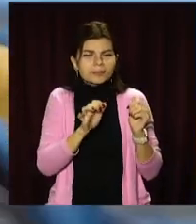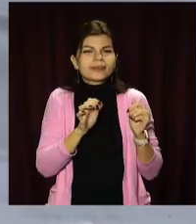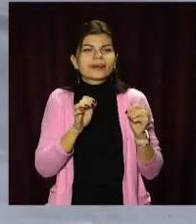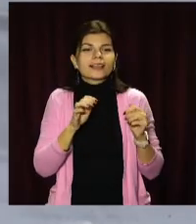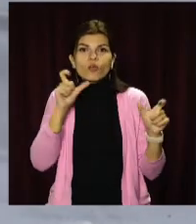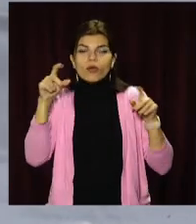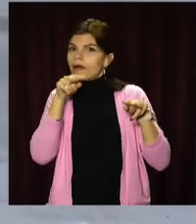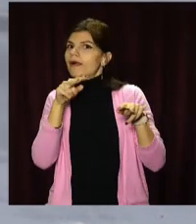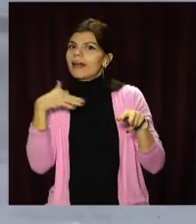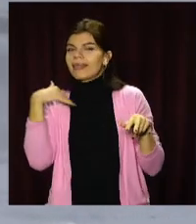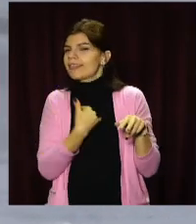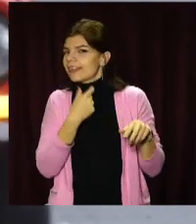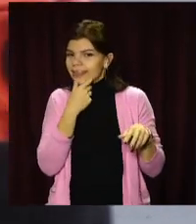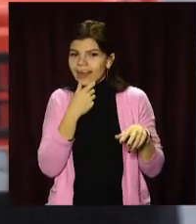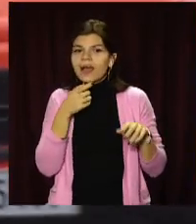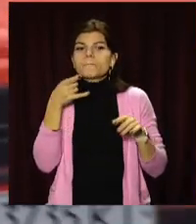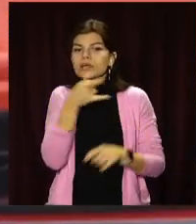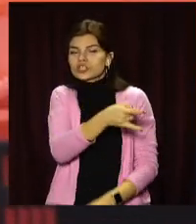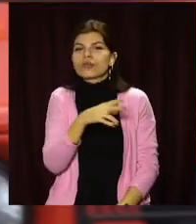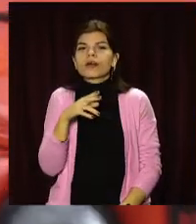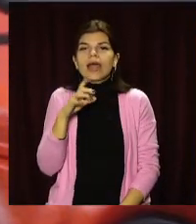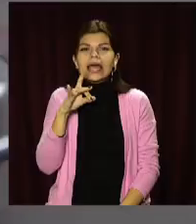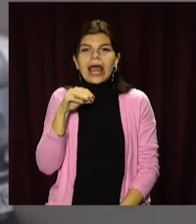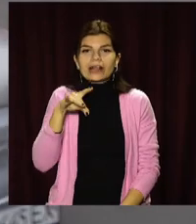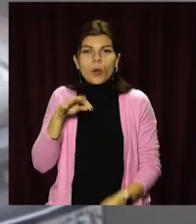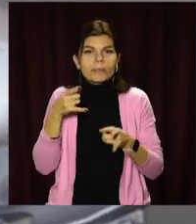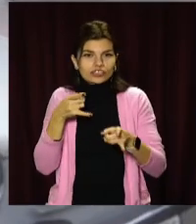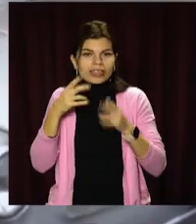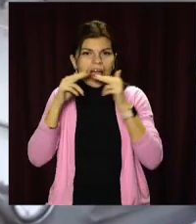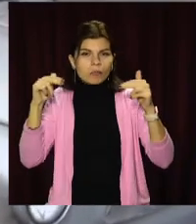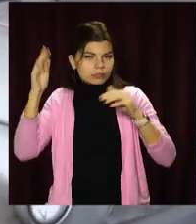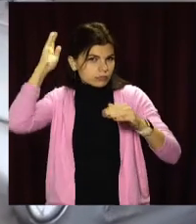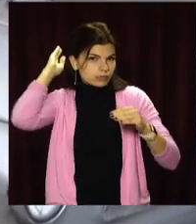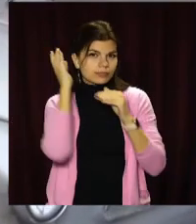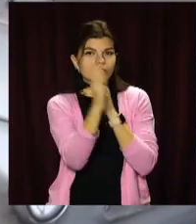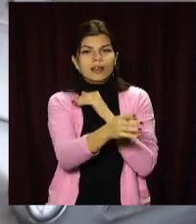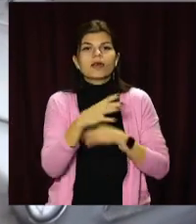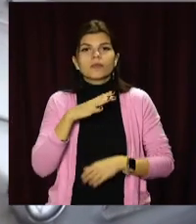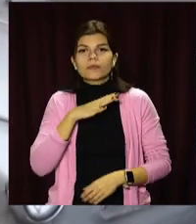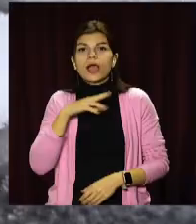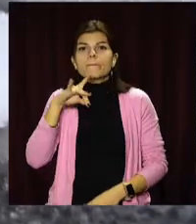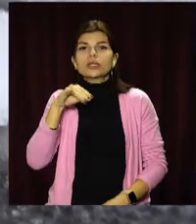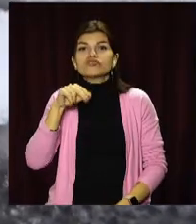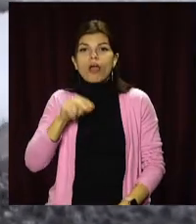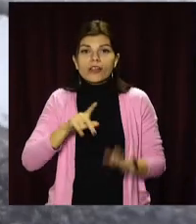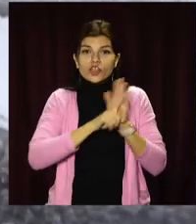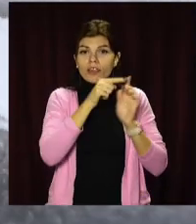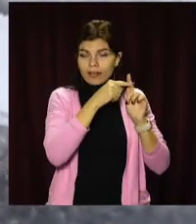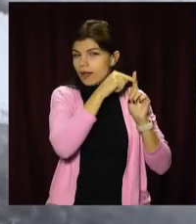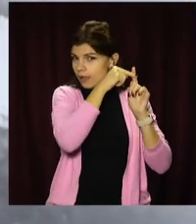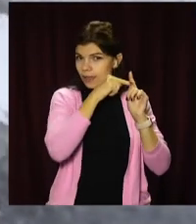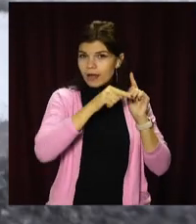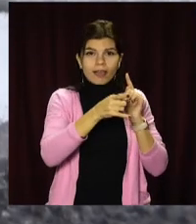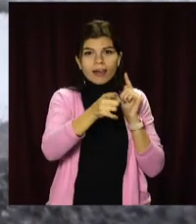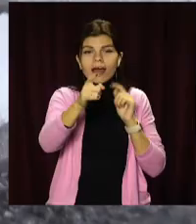захоплюючими поглядами городян колона ретромашин проїхалася Дніпром. Автопробіг стартував на фестивальному причалі. Далі учасники побували